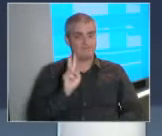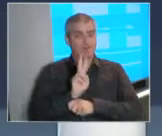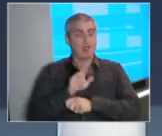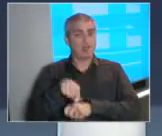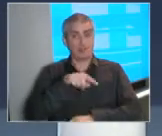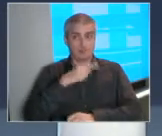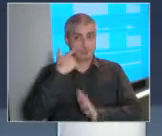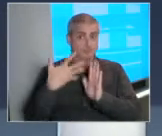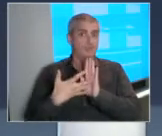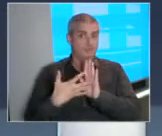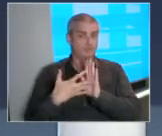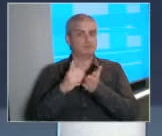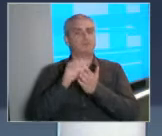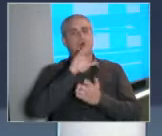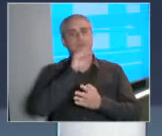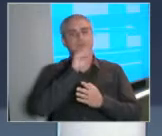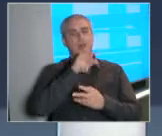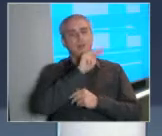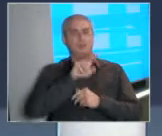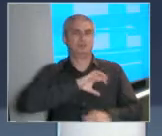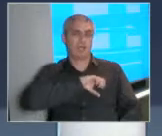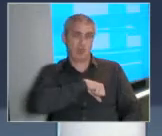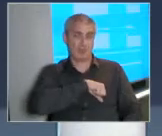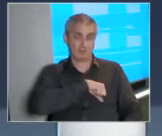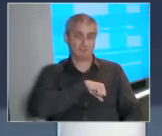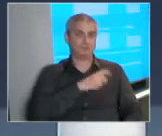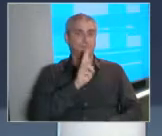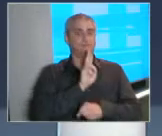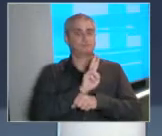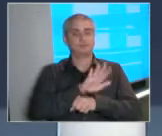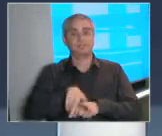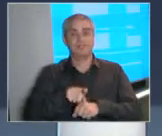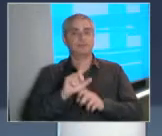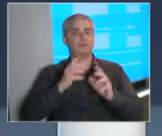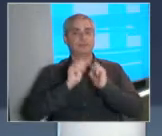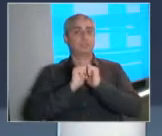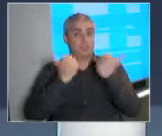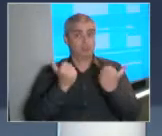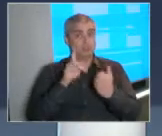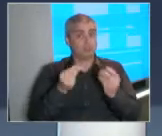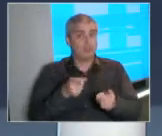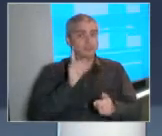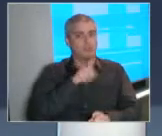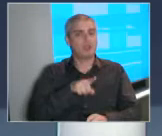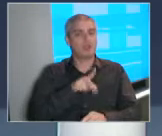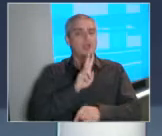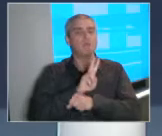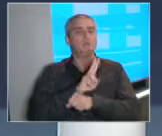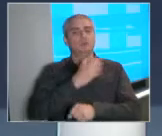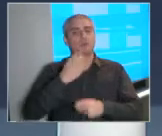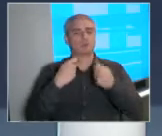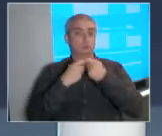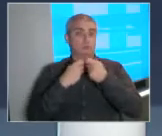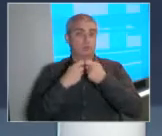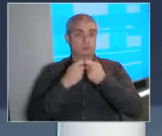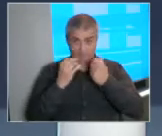עליה? נבדוק. בהמשך נדבר גם על נושא כאוב, משמורת הילדים במקרה של גירושין. יש דבר כזה שנקרא משמורת